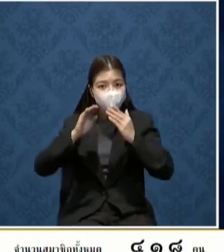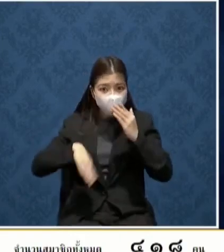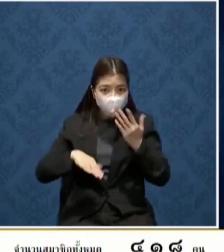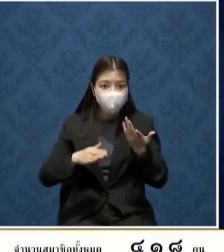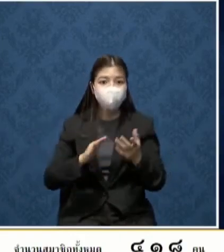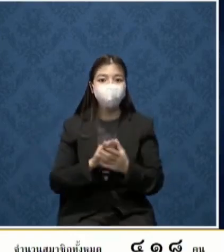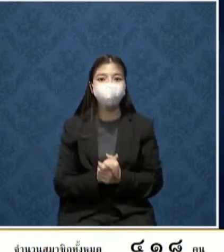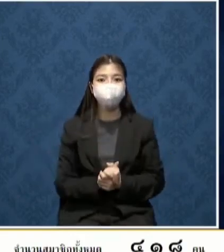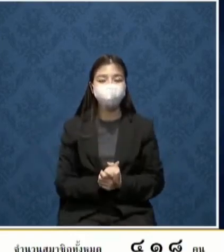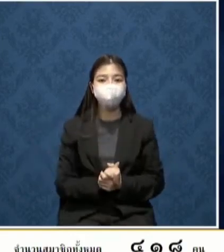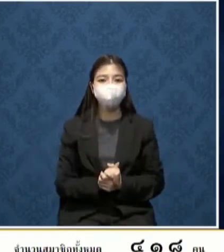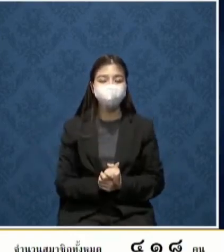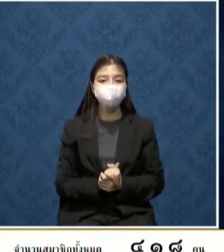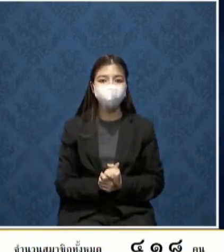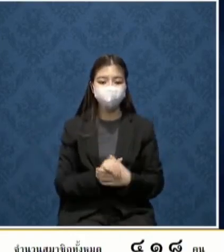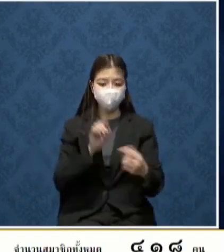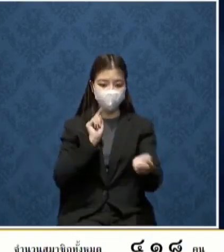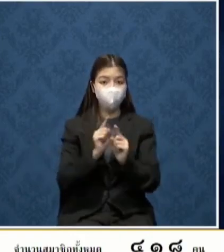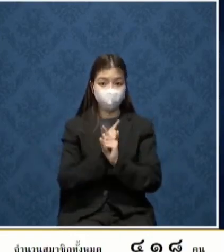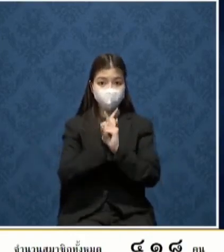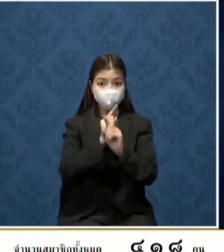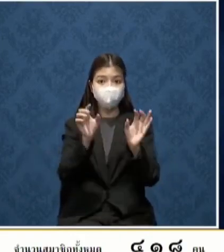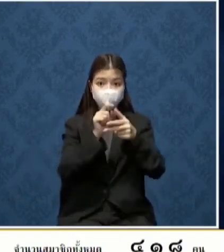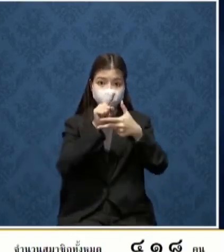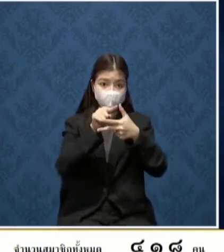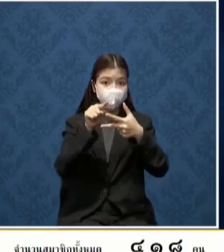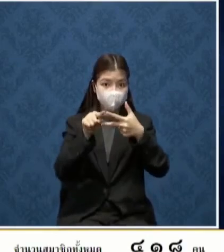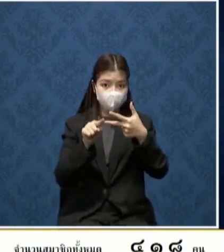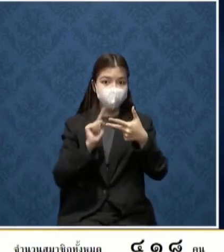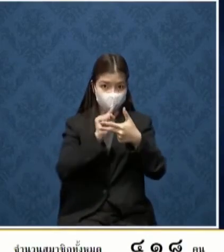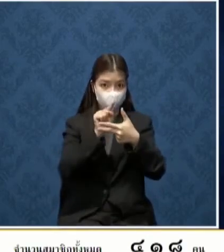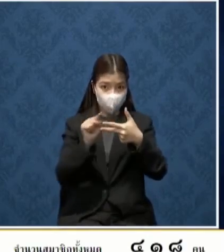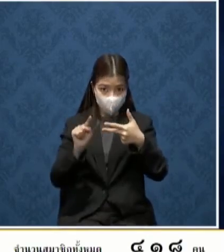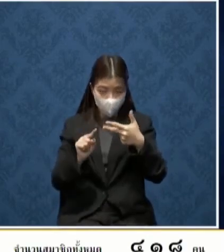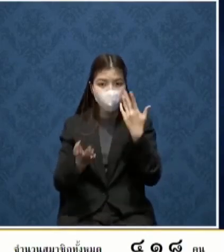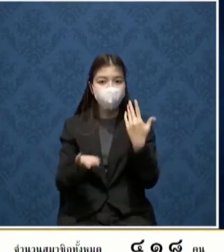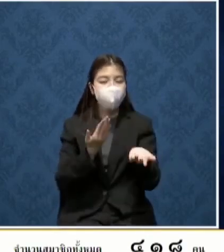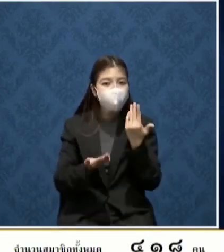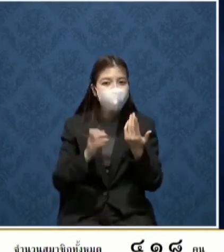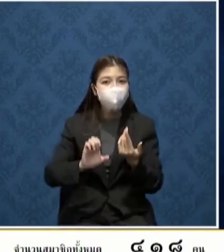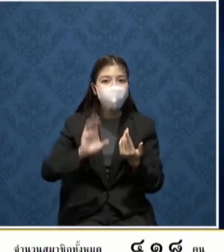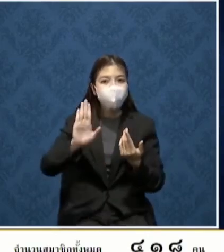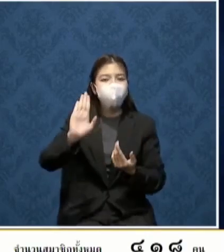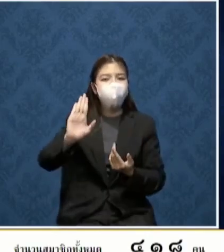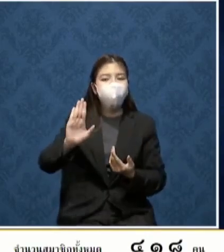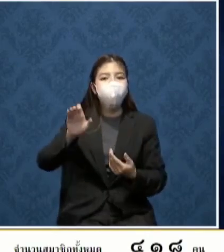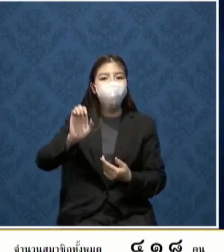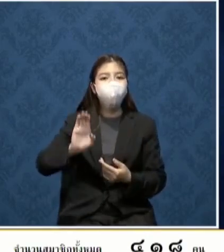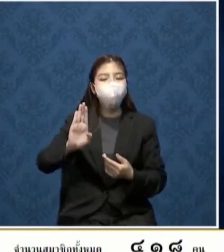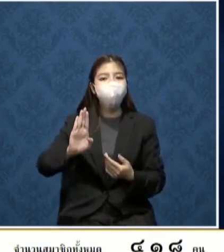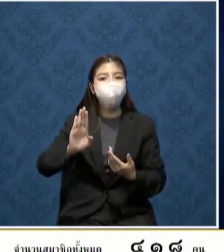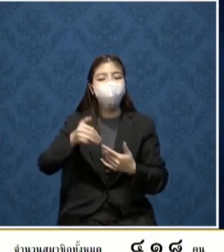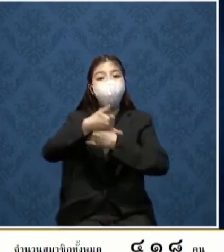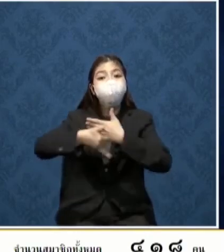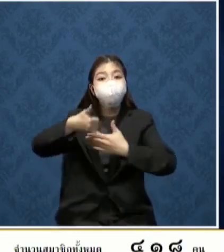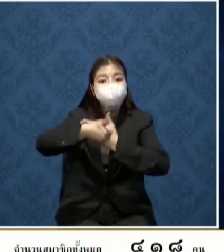คุสมบัิตรงตามเงื่อนไขทง 3 ข้อหรือจะเป็บริษัทจากนิทะแนที่เคยกู้เรือข